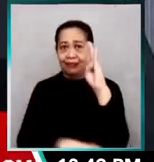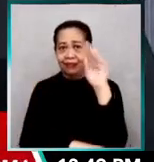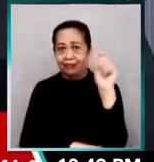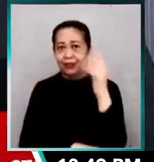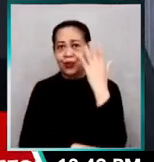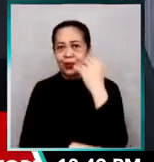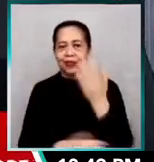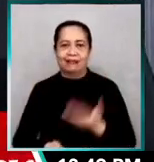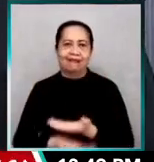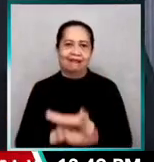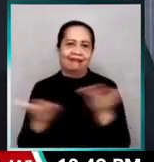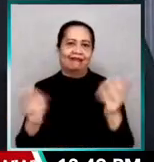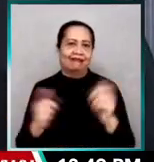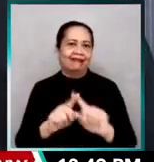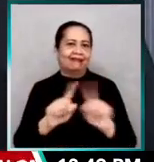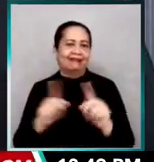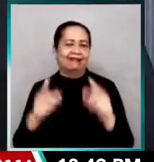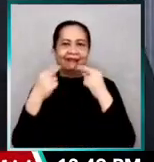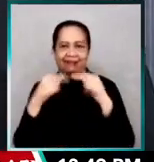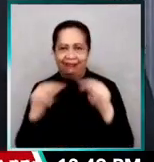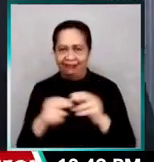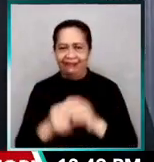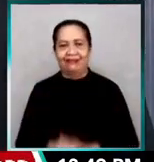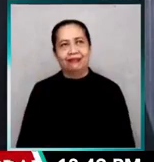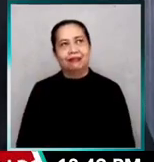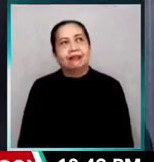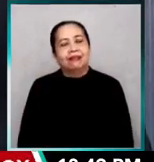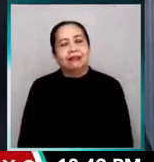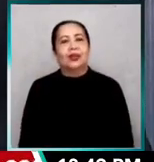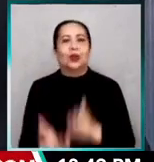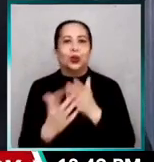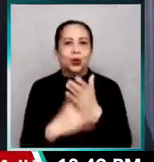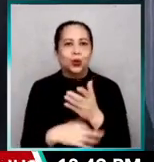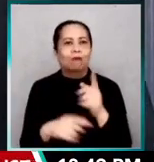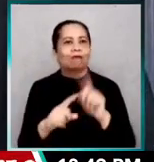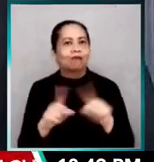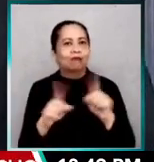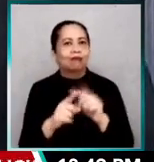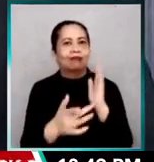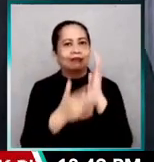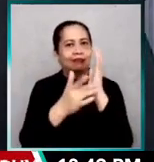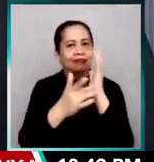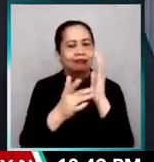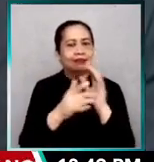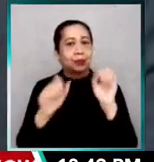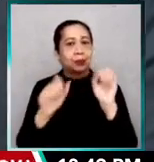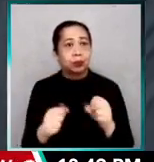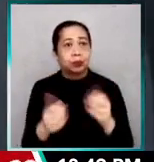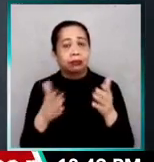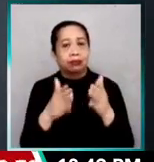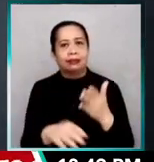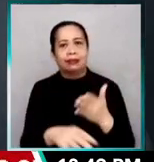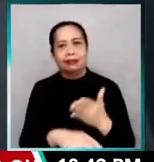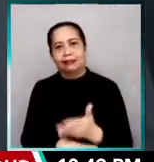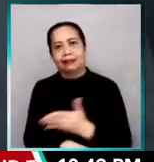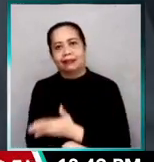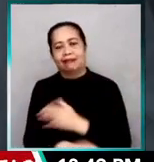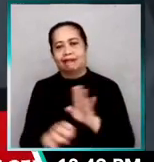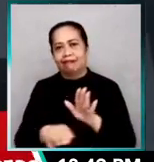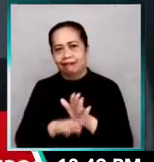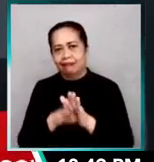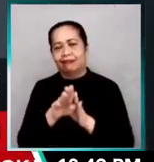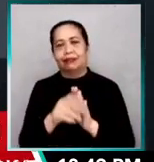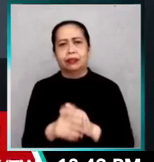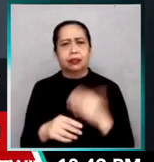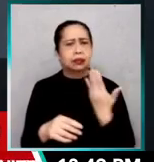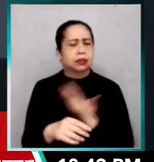namin yung mga ibang mga balita sa pamamagitan ng iba pang mga teknolohiya na pwede pa siguro ma-develop. We are grateful